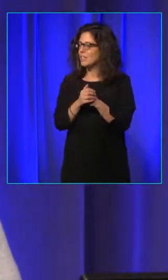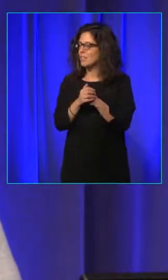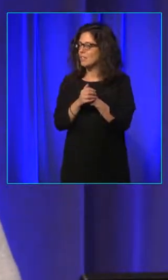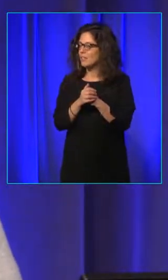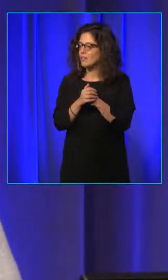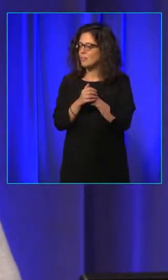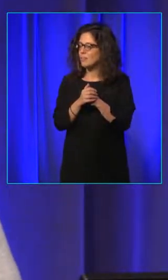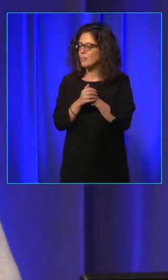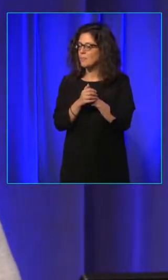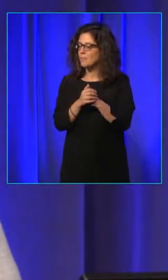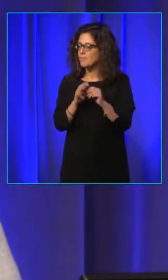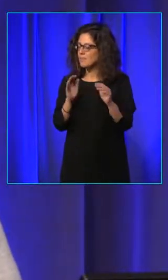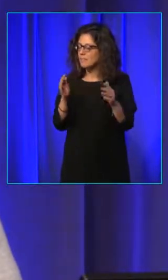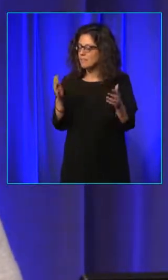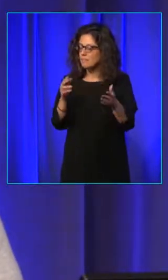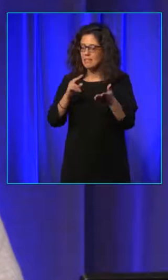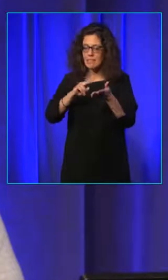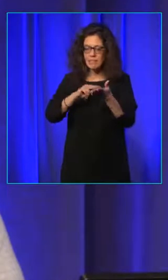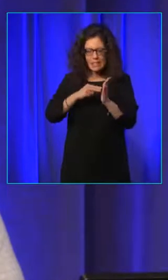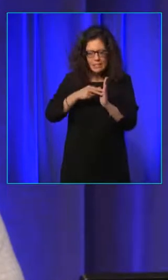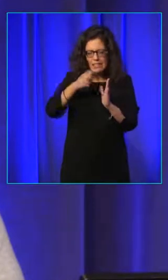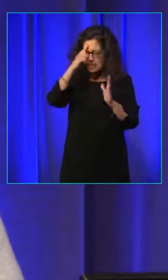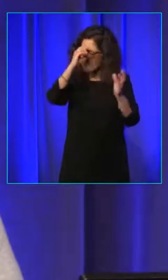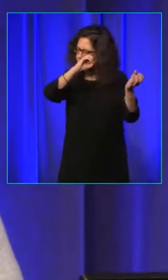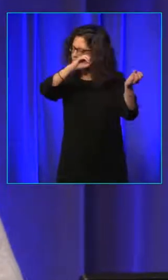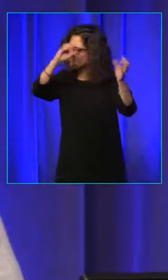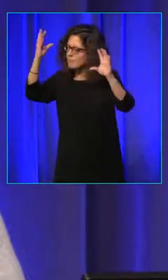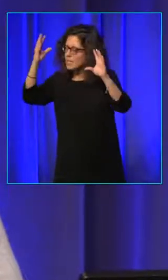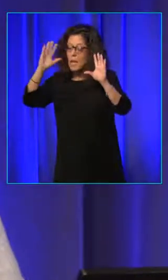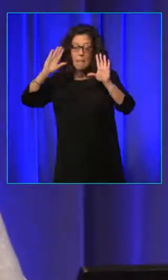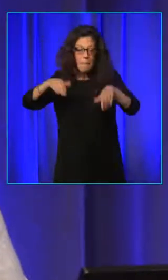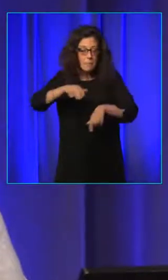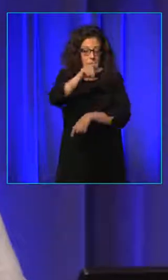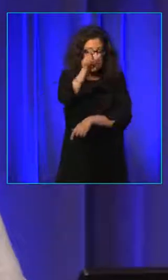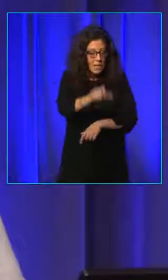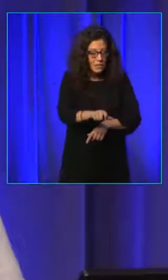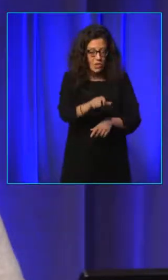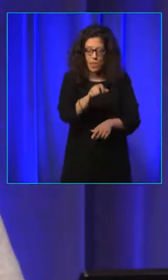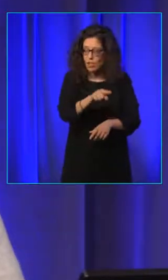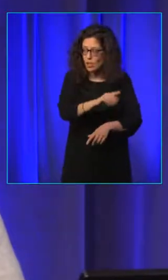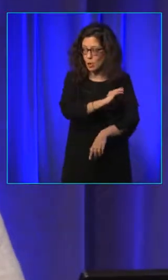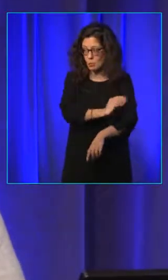qu'en faisant ces techniques de simulation motrice, même sur des gens,